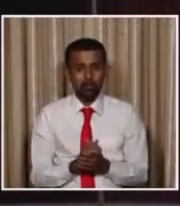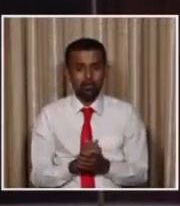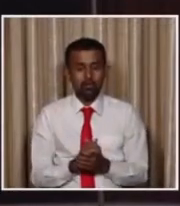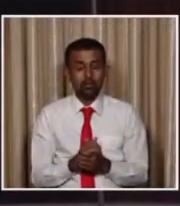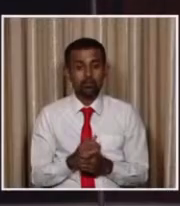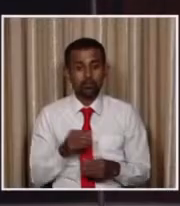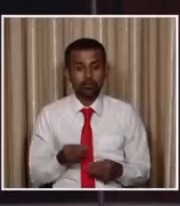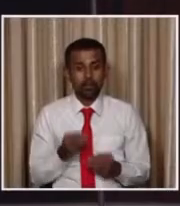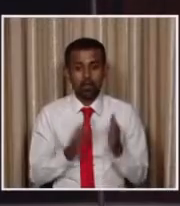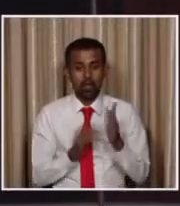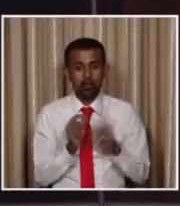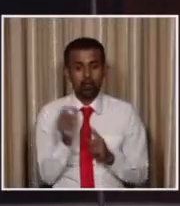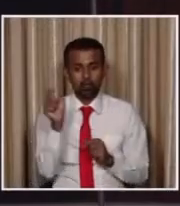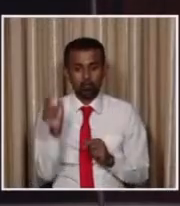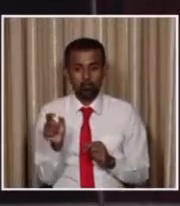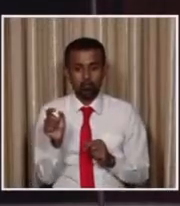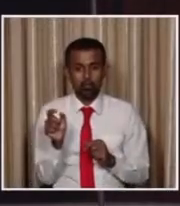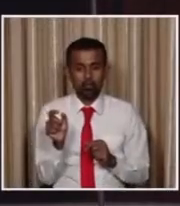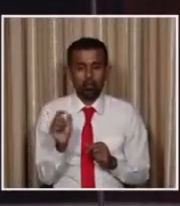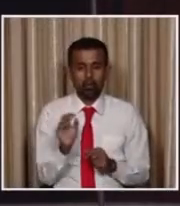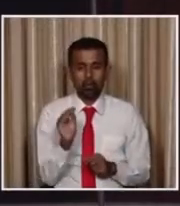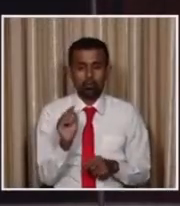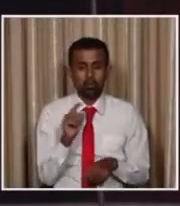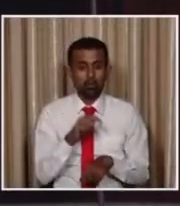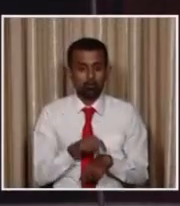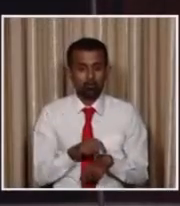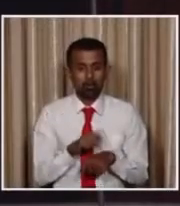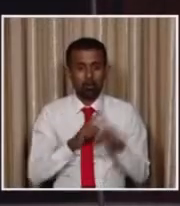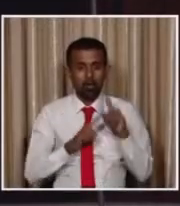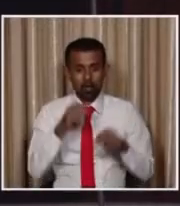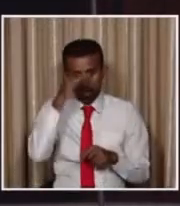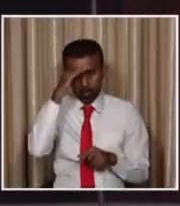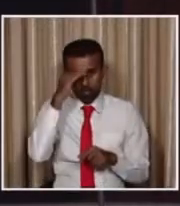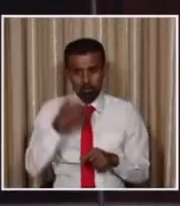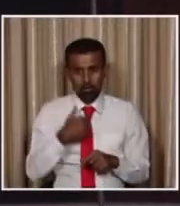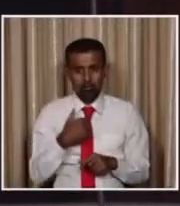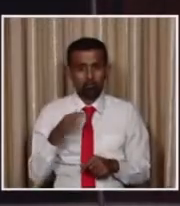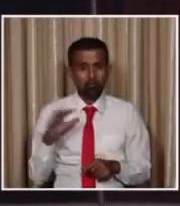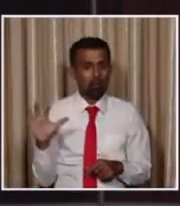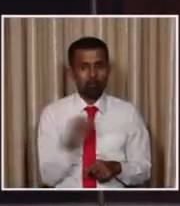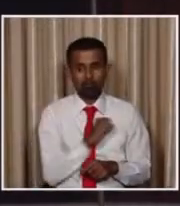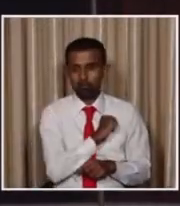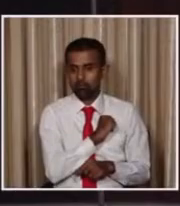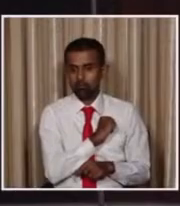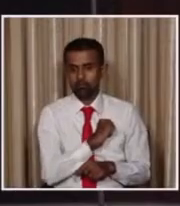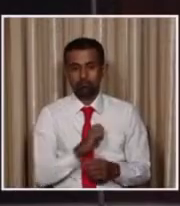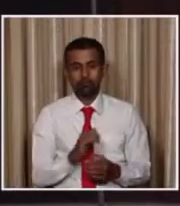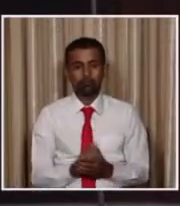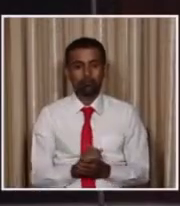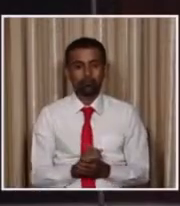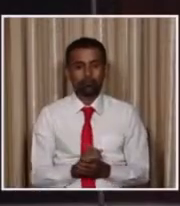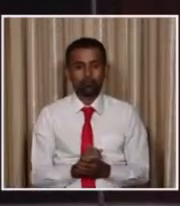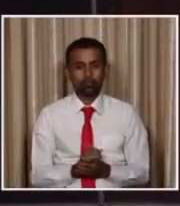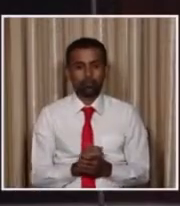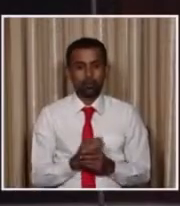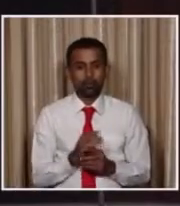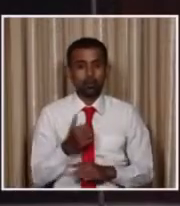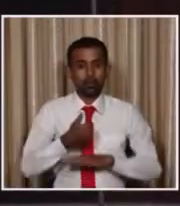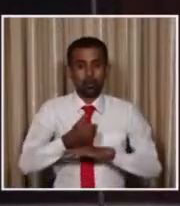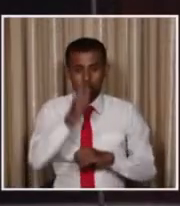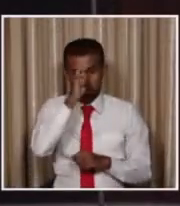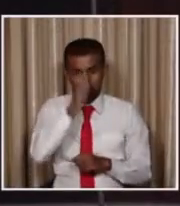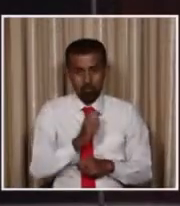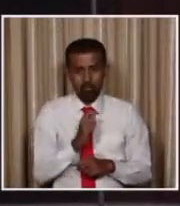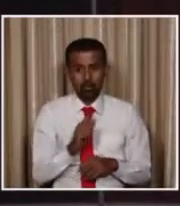කරන්න අදාළ අමාත්‍යවරුන්ගේ නමුත් ඒ අවස්ථාව කථානායකතුමා අපෙන් පැහැරගත්තා. ඒ වගේම ගරු සභාපතිතුමනි